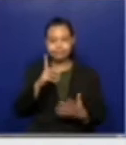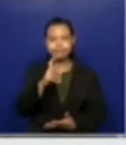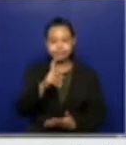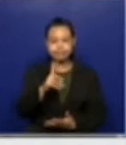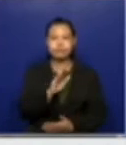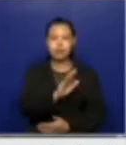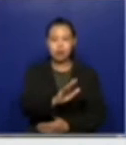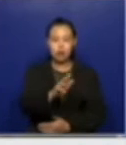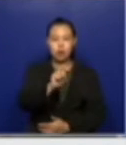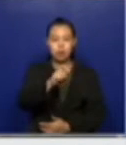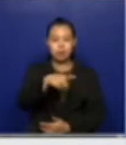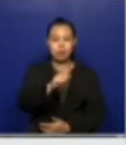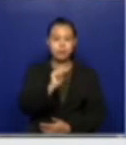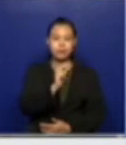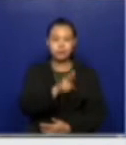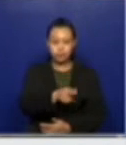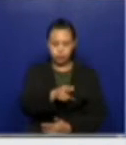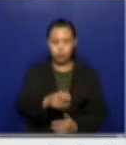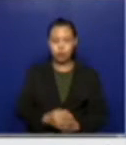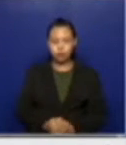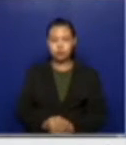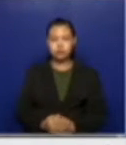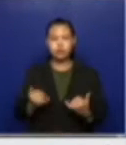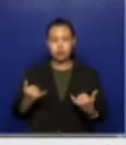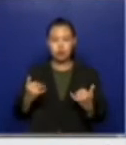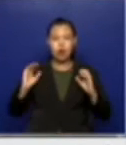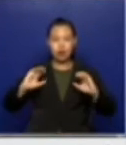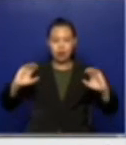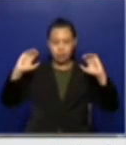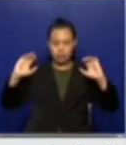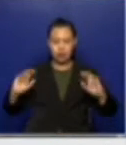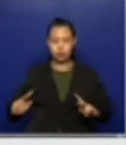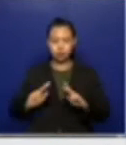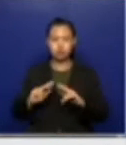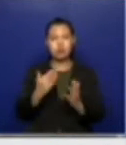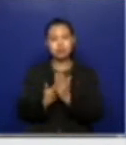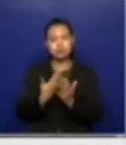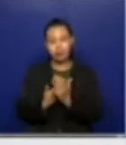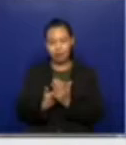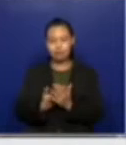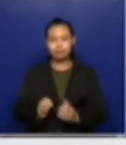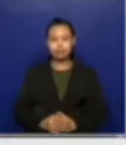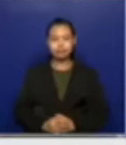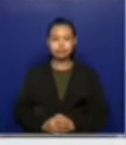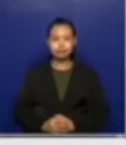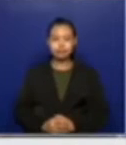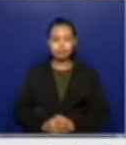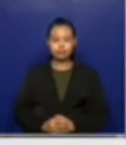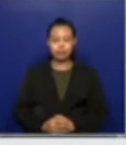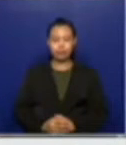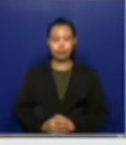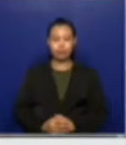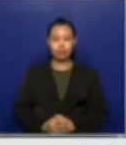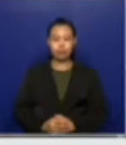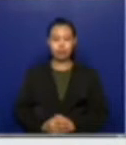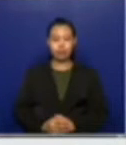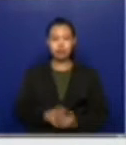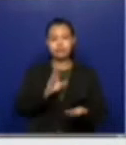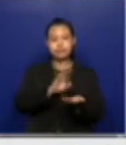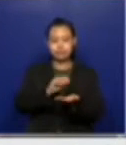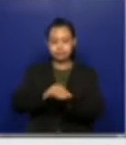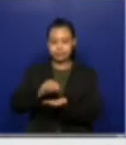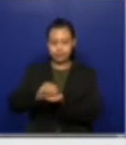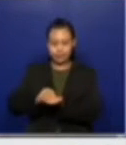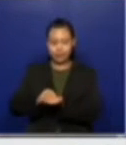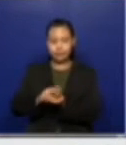านะทางการเงินการคลังของรัฐบาลบ้างขอสไลด์ที่4มีข้อมูลที่ปรากฏชัดเ